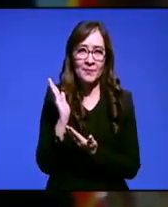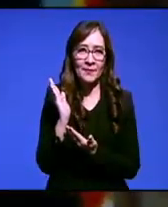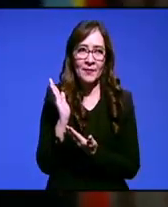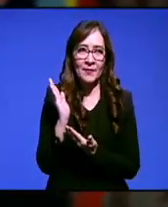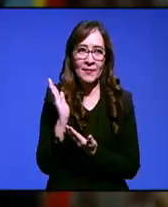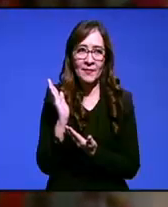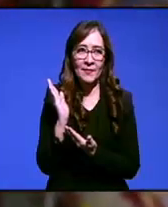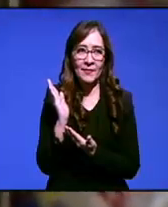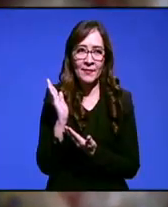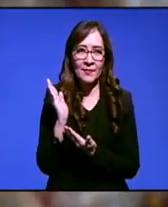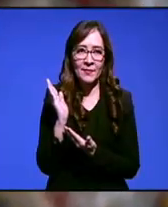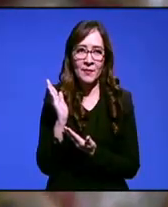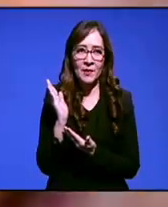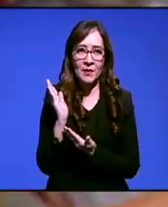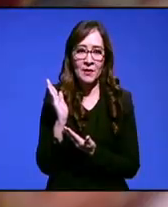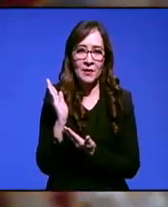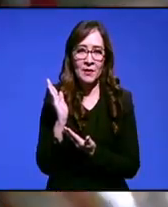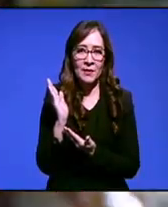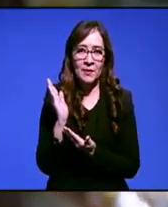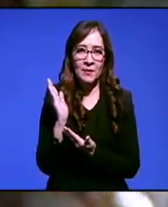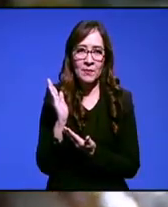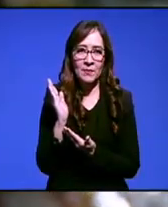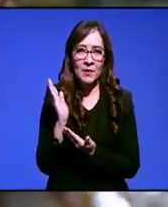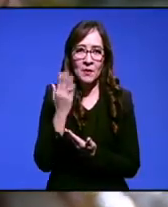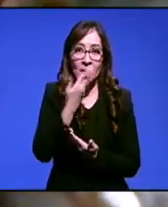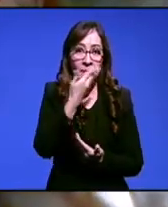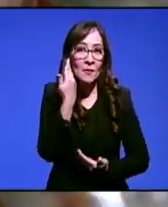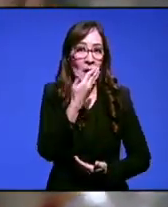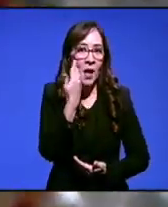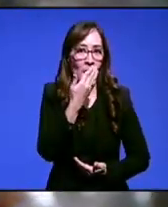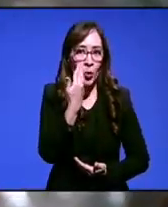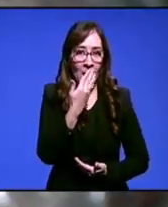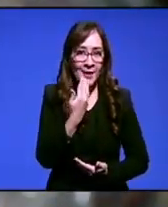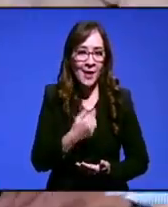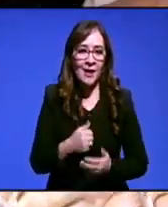ini. Oh, terus apa lagi? Aroma gitu? Aromanya juga.